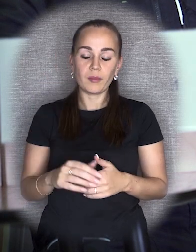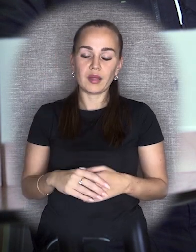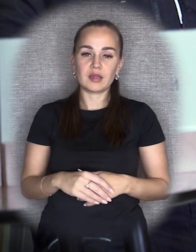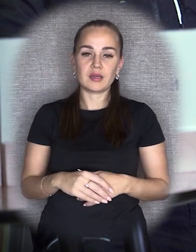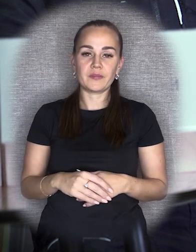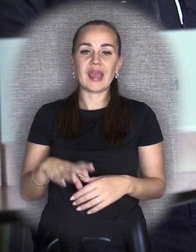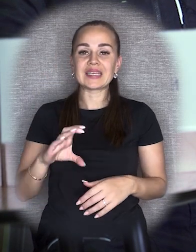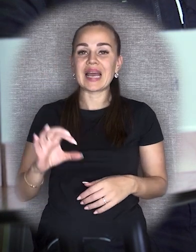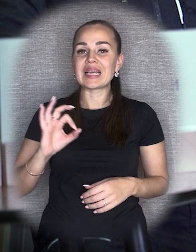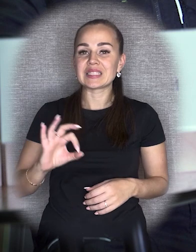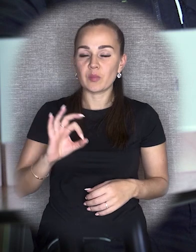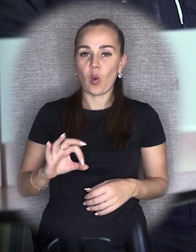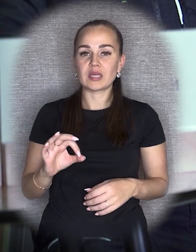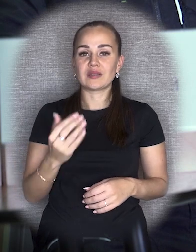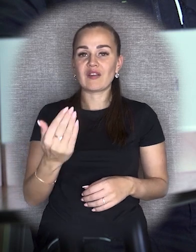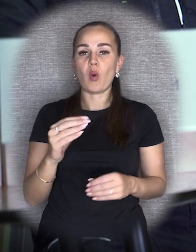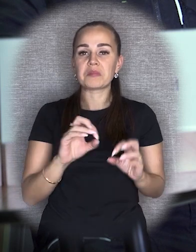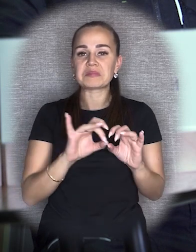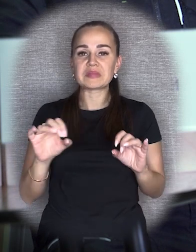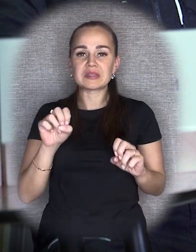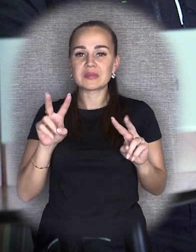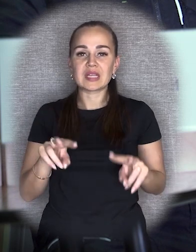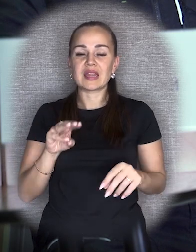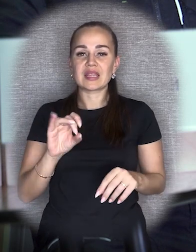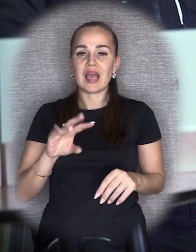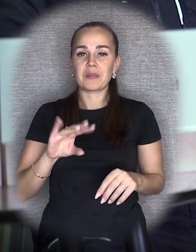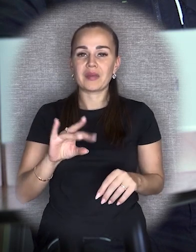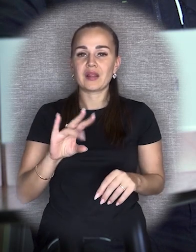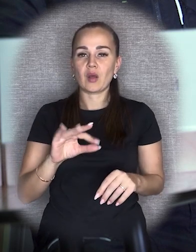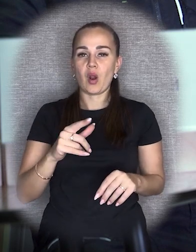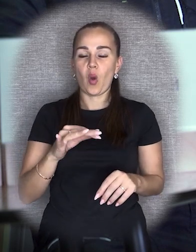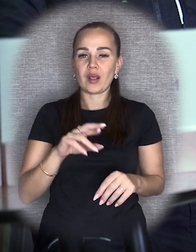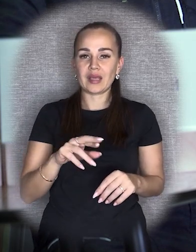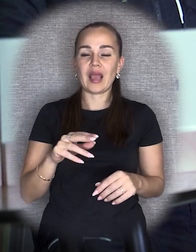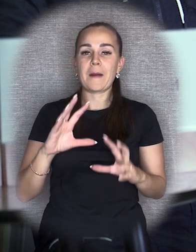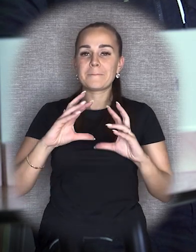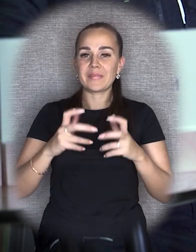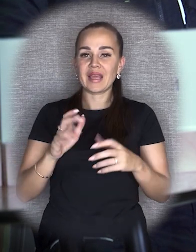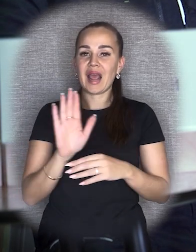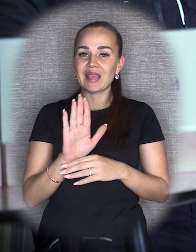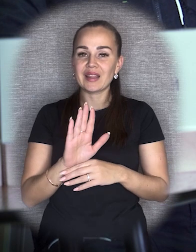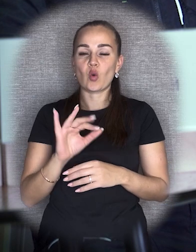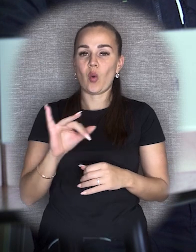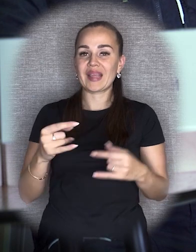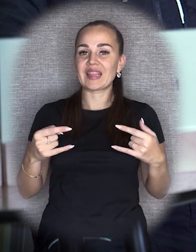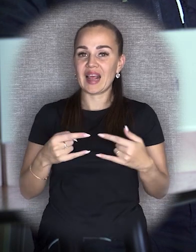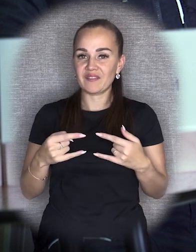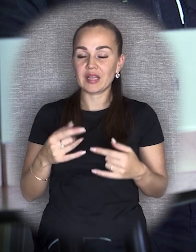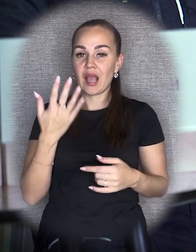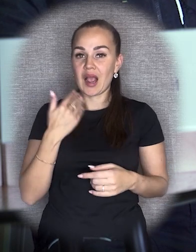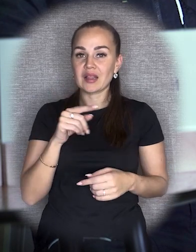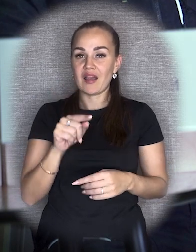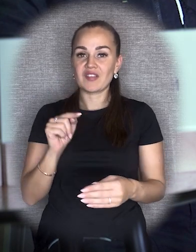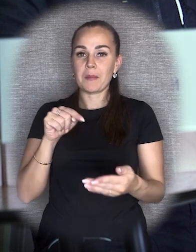придуманы с использованием терминологии из мира кино и телевидения. Так, когда вы